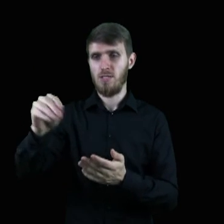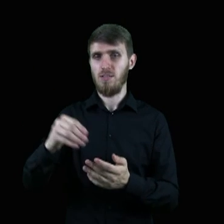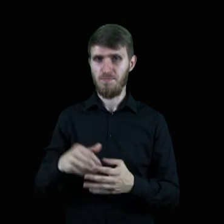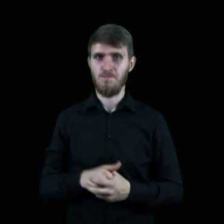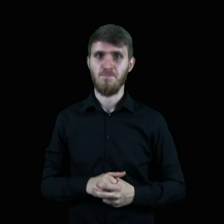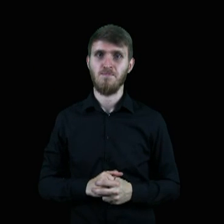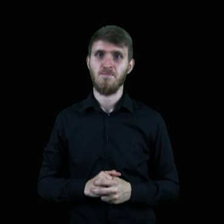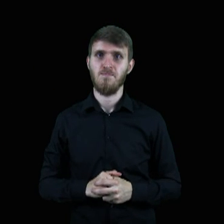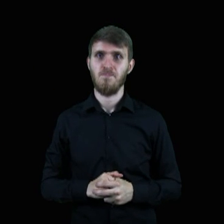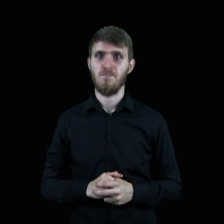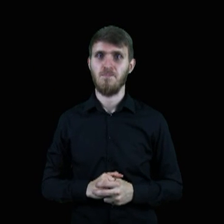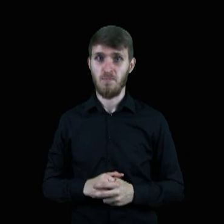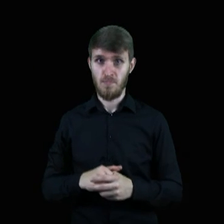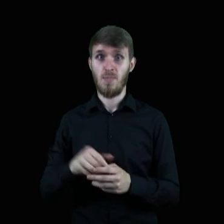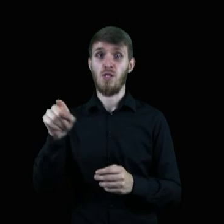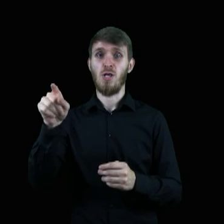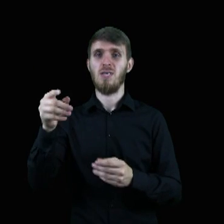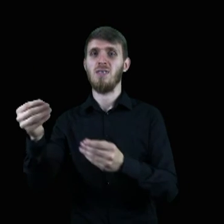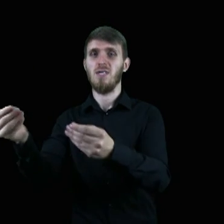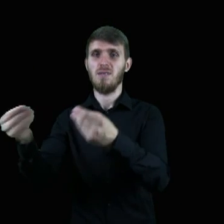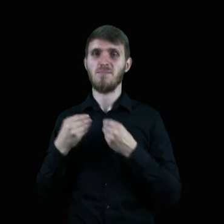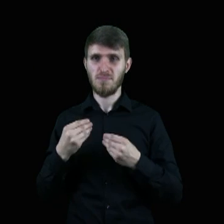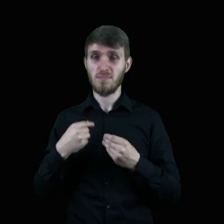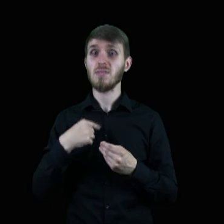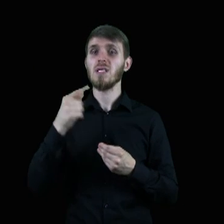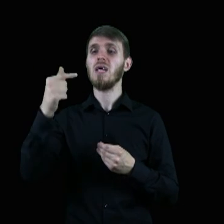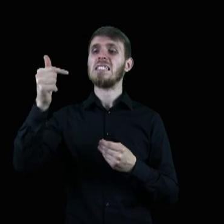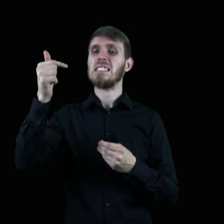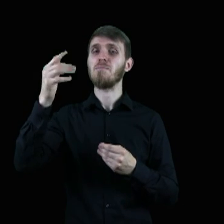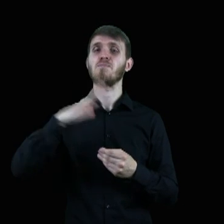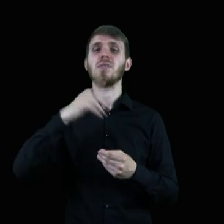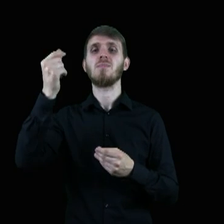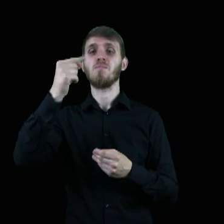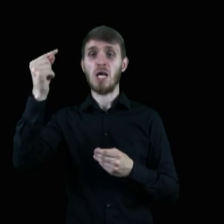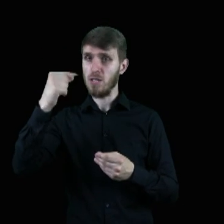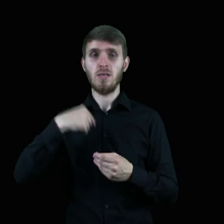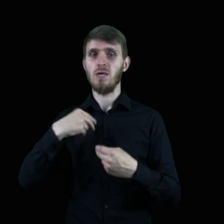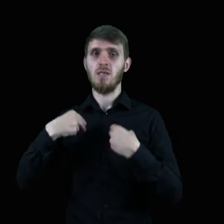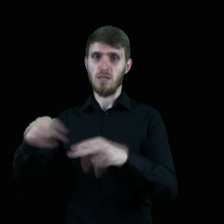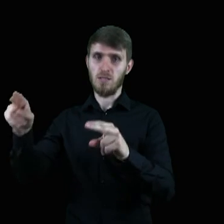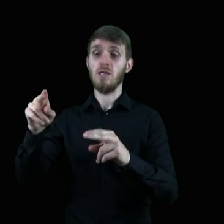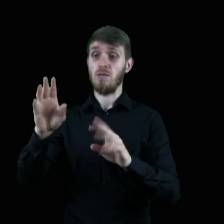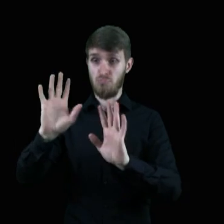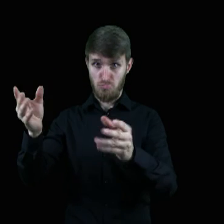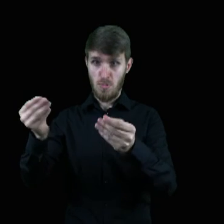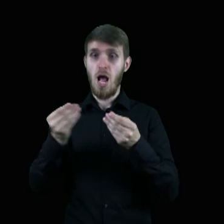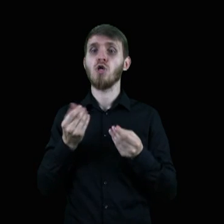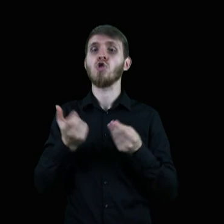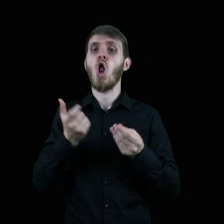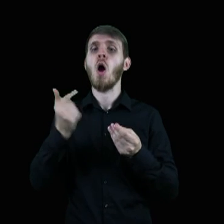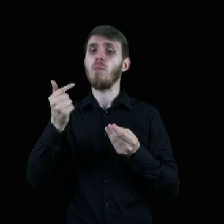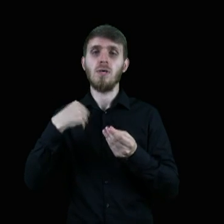mam 50 zł, ponieważ 50 zł wydałem na akcję i jedną akcję Orlenu.